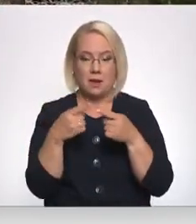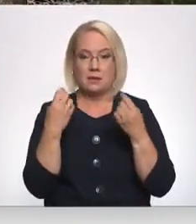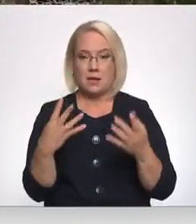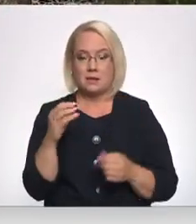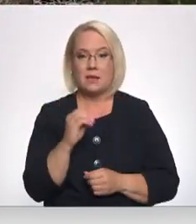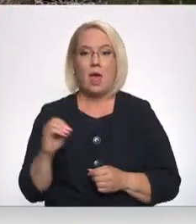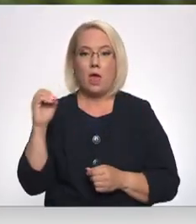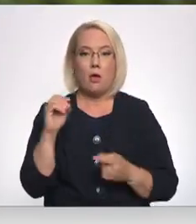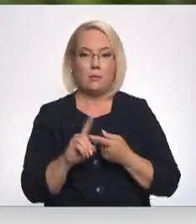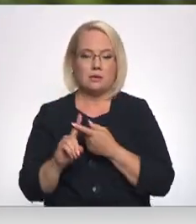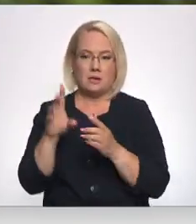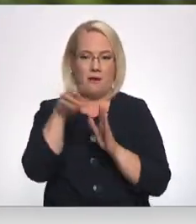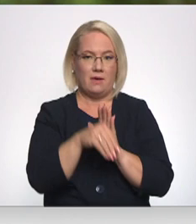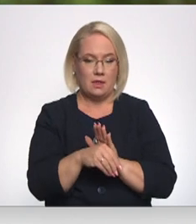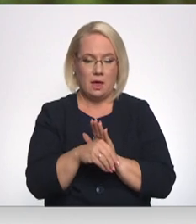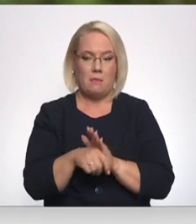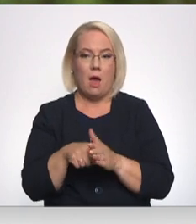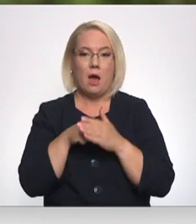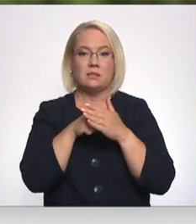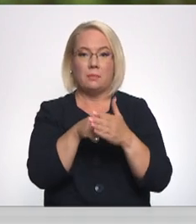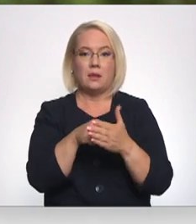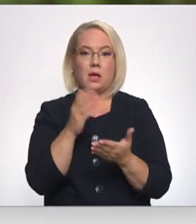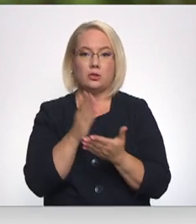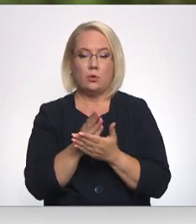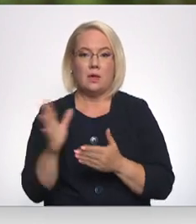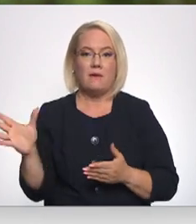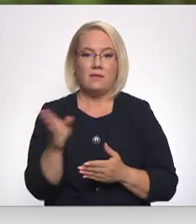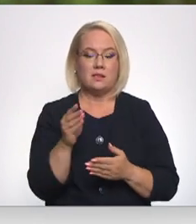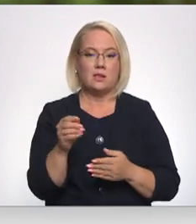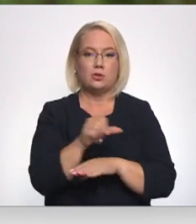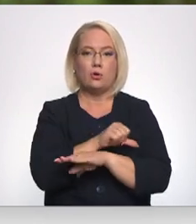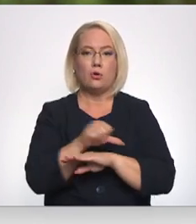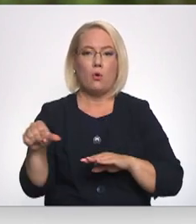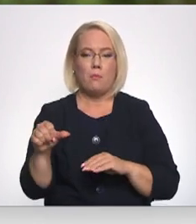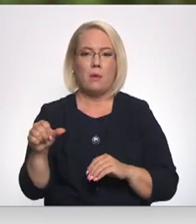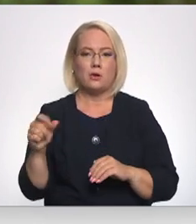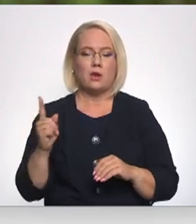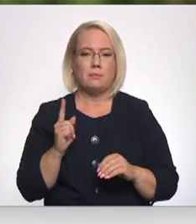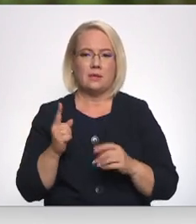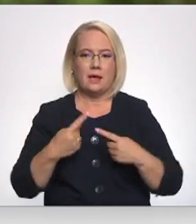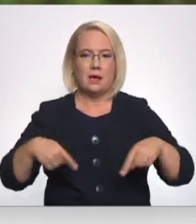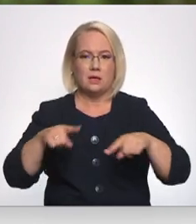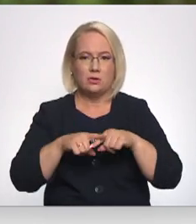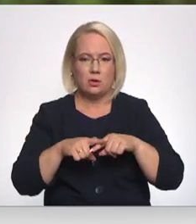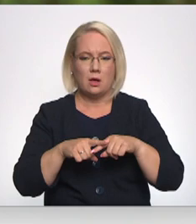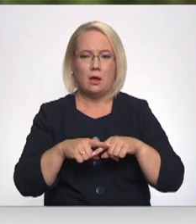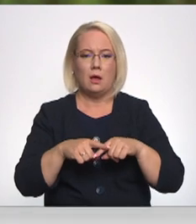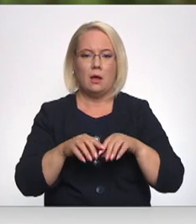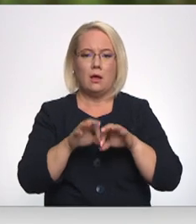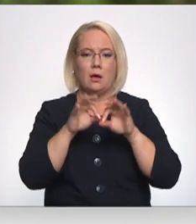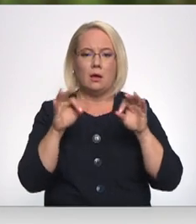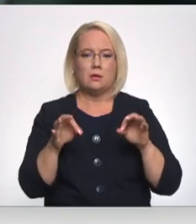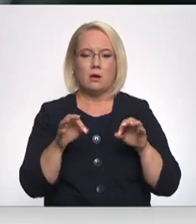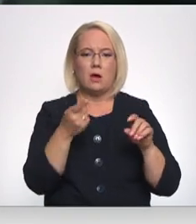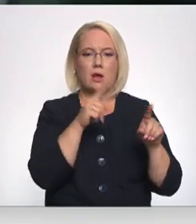Eiropas Savienība. Spiediens notiek visas robežu apsardzības nodaļas apsargājumas iecirkņos, sākot no Šķaunas un beidzot ar